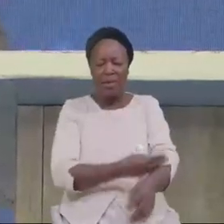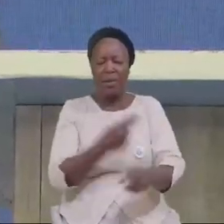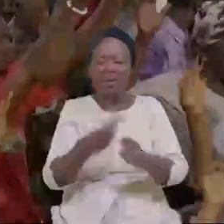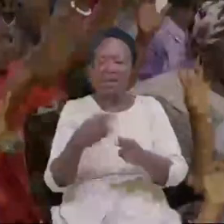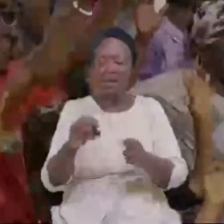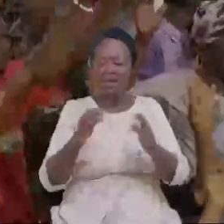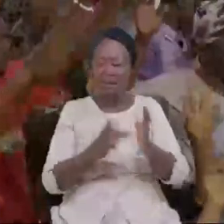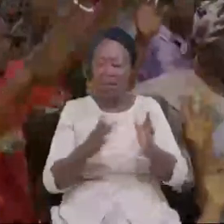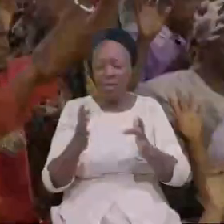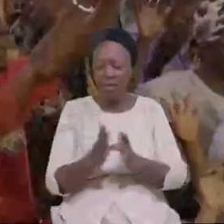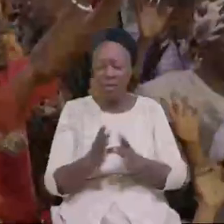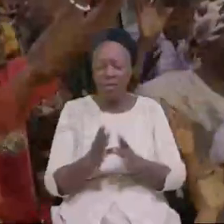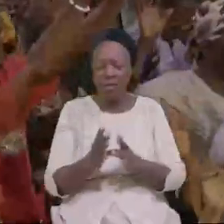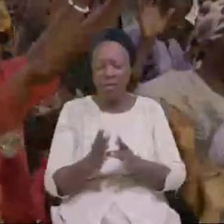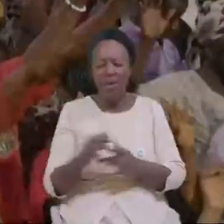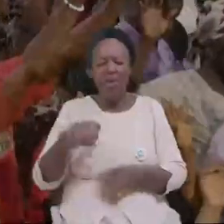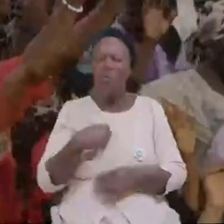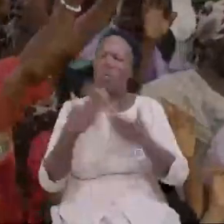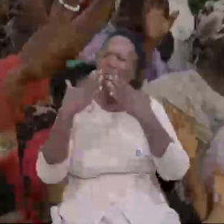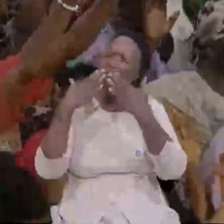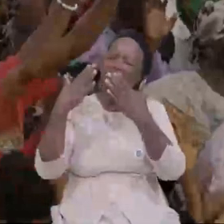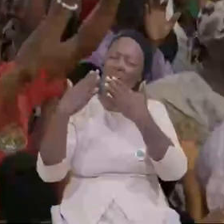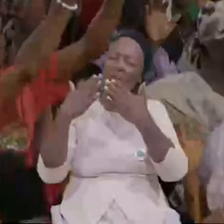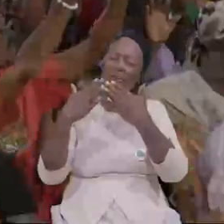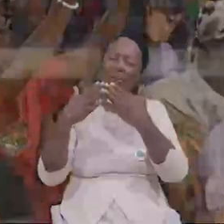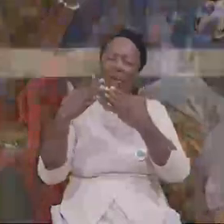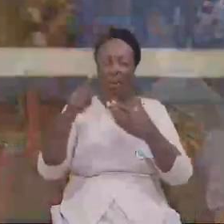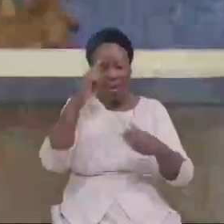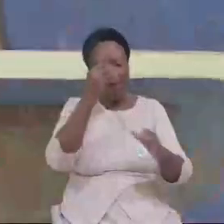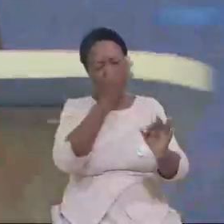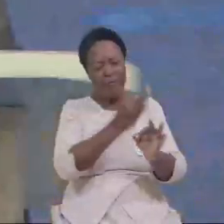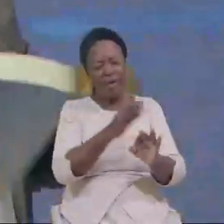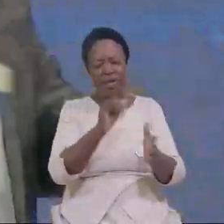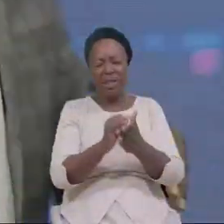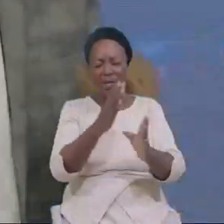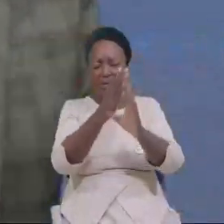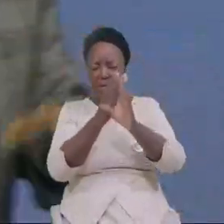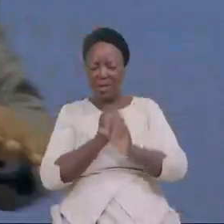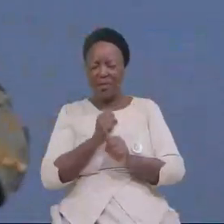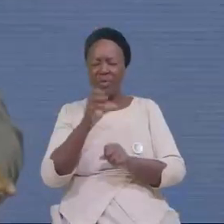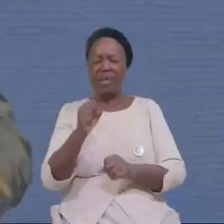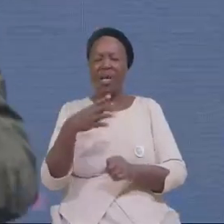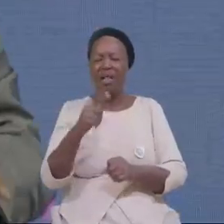Jésus, nous te remercions. La foi qui reçoit,